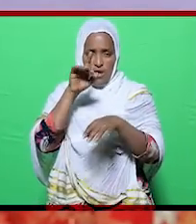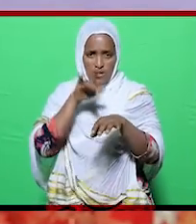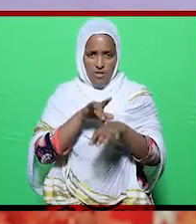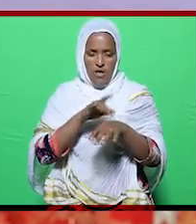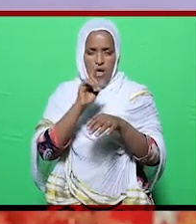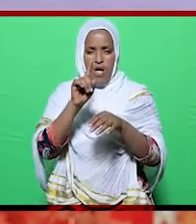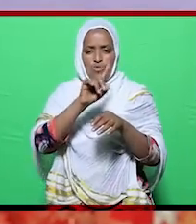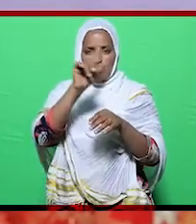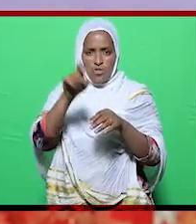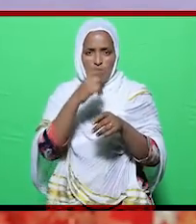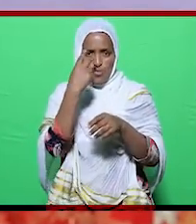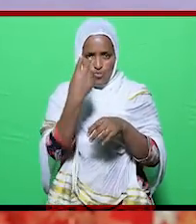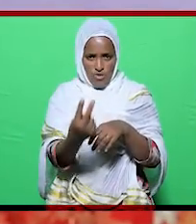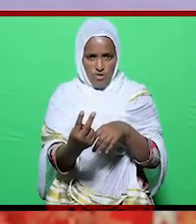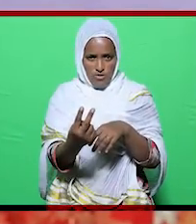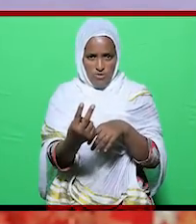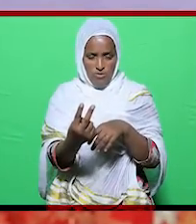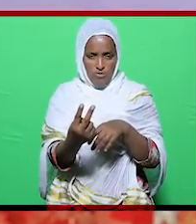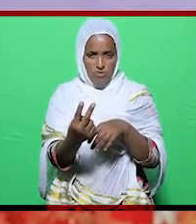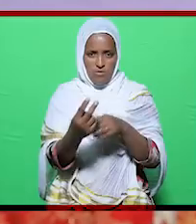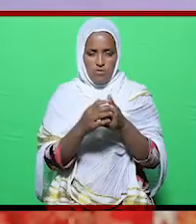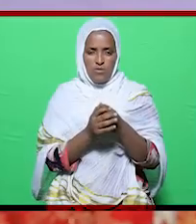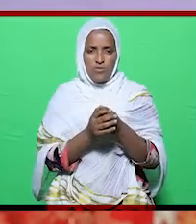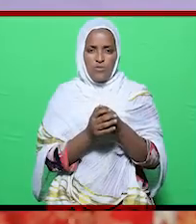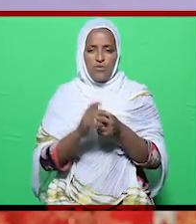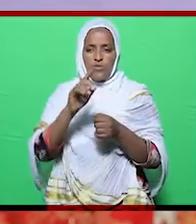የተነሳው ጥያቄ ላይ አንዱ ጥያቄ ሁለት